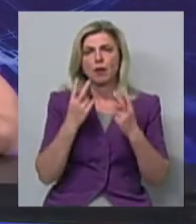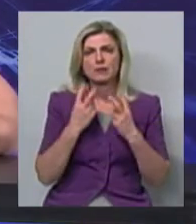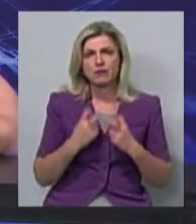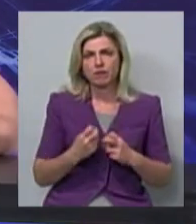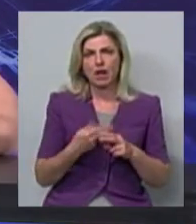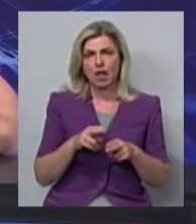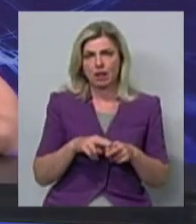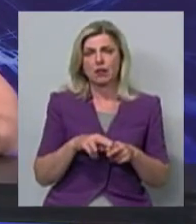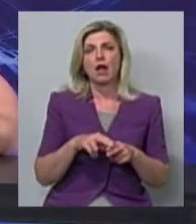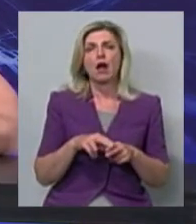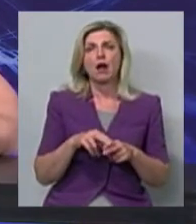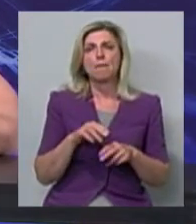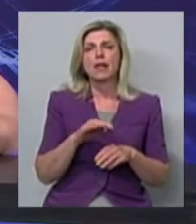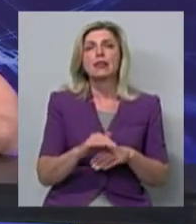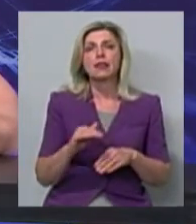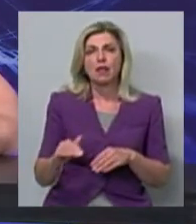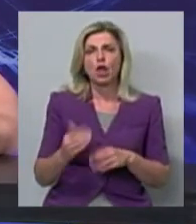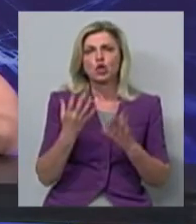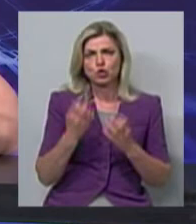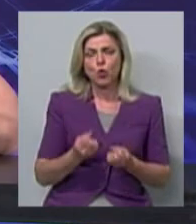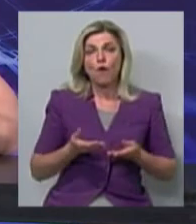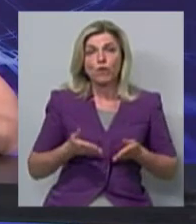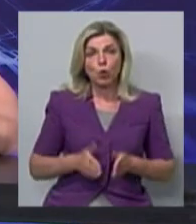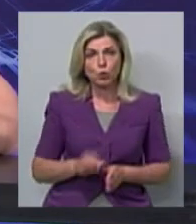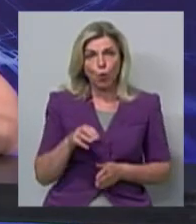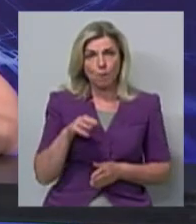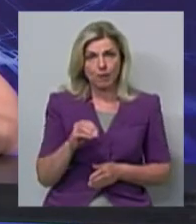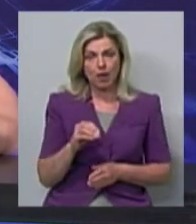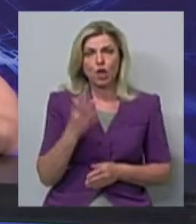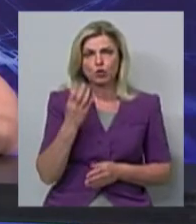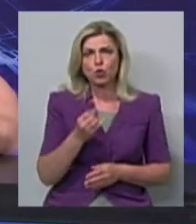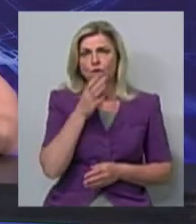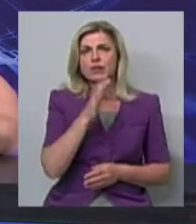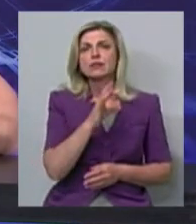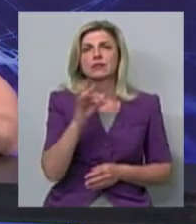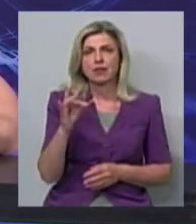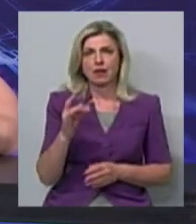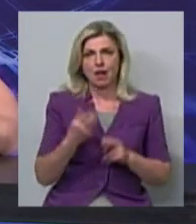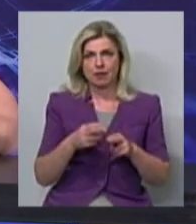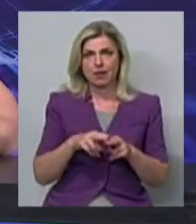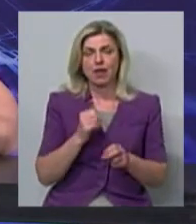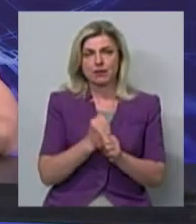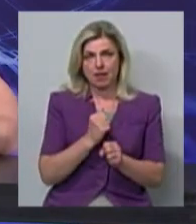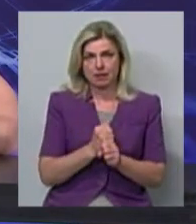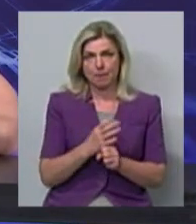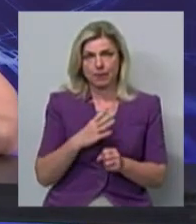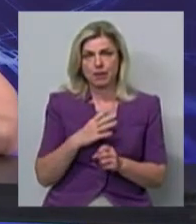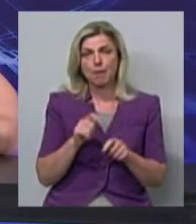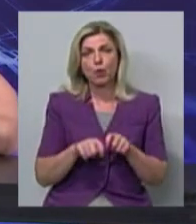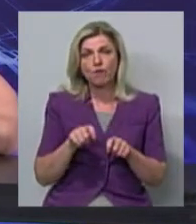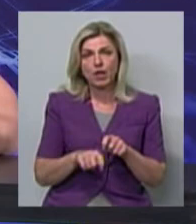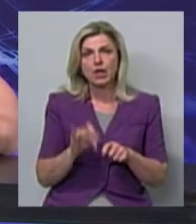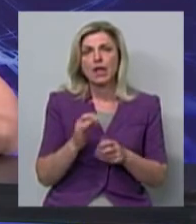еще в роддоме, не пациентов, детей, при рождении. Еще в Советском Союзе этот скрининг проводился. И есть